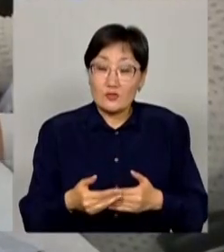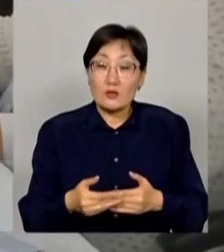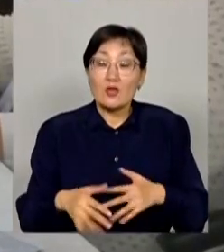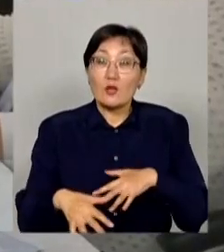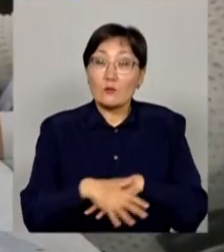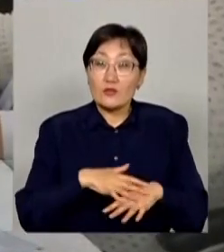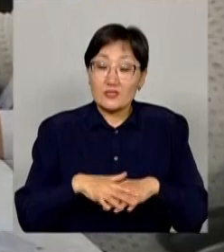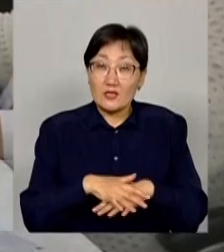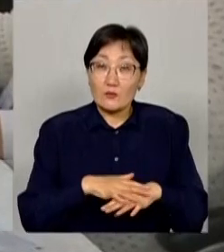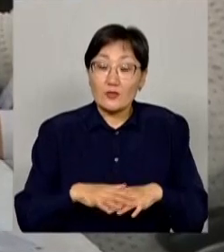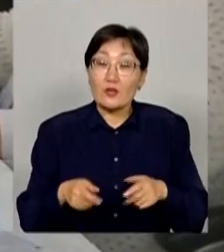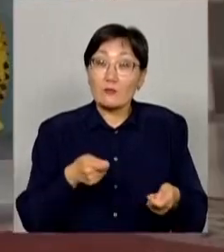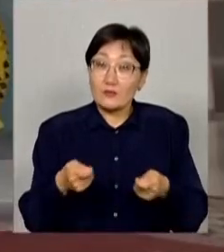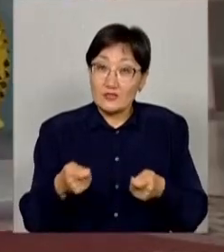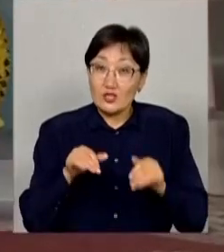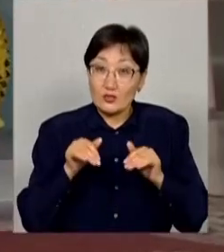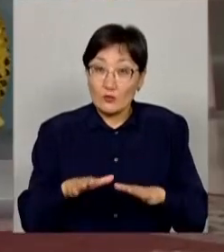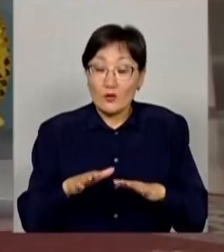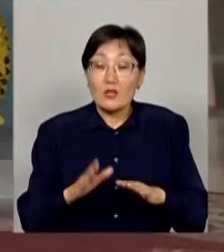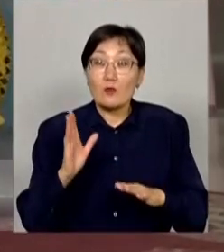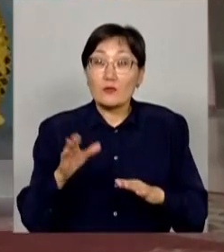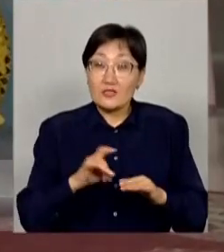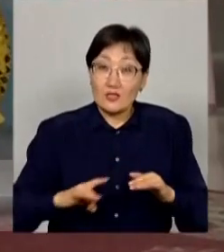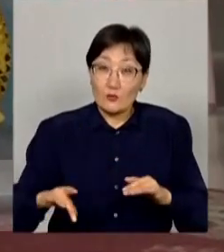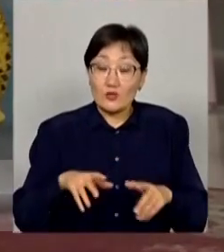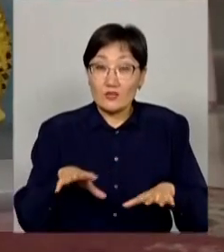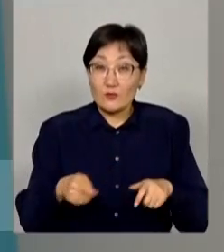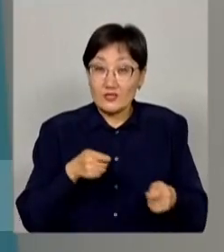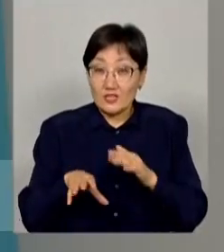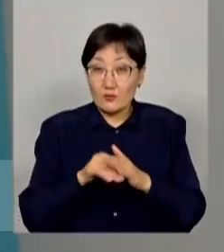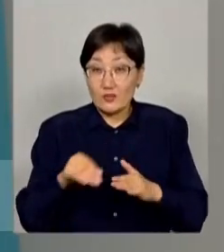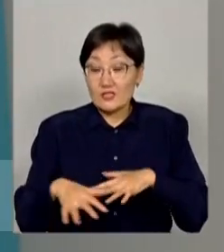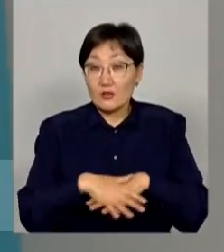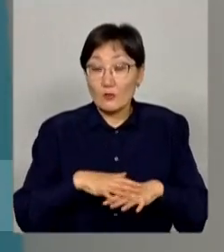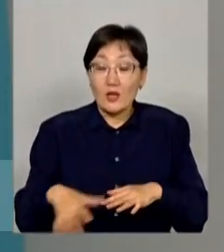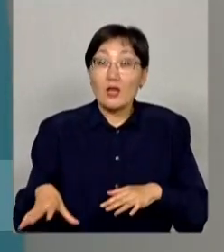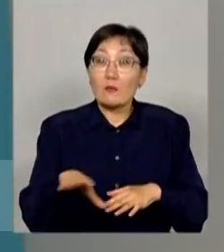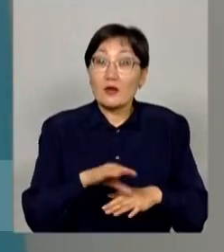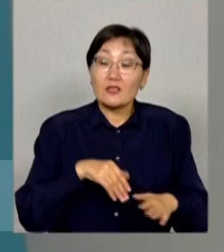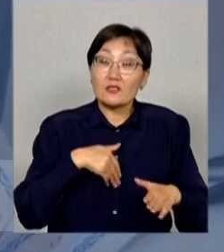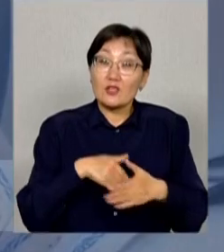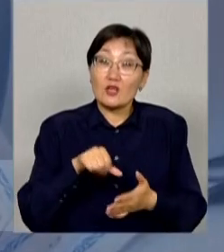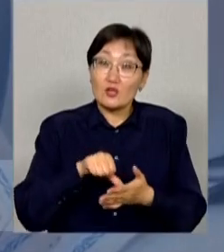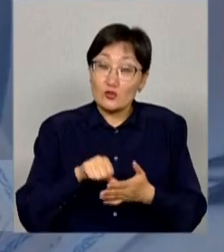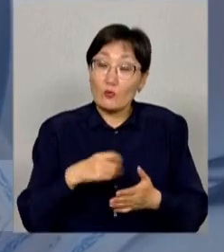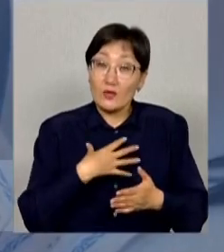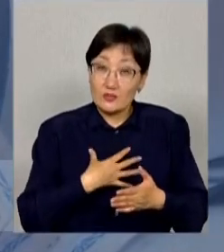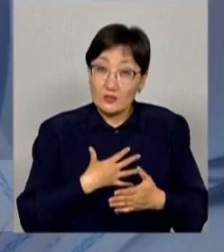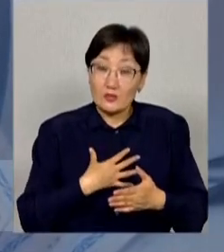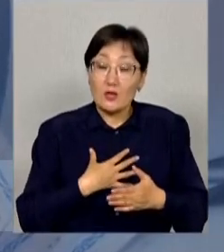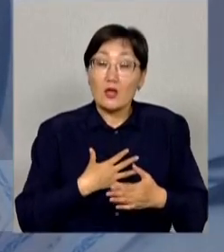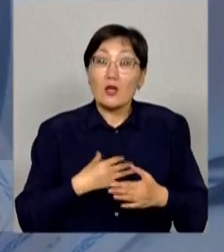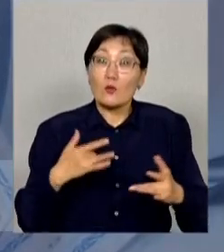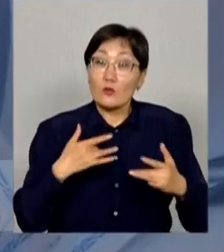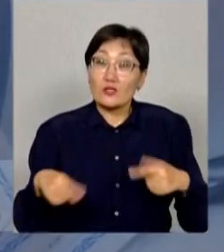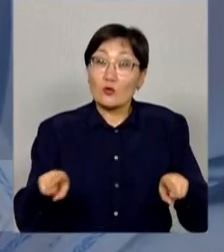тұтқасы ердің қолында. Бұл ретте келешек республика басшысын сайлауға халықтың бірауыздан белсенді қатысуы да маңызды. Өнер